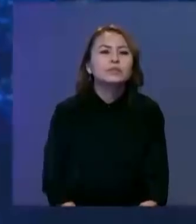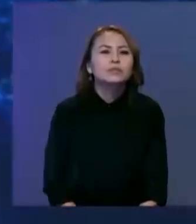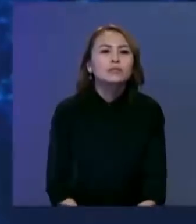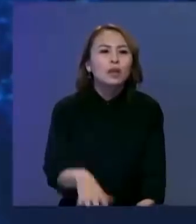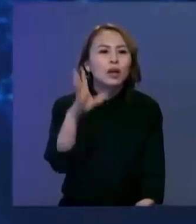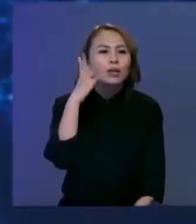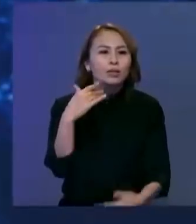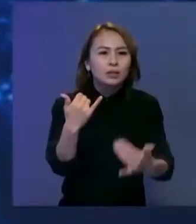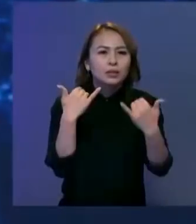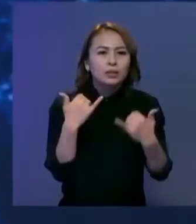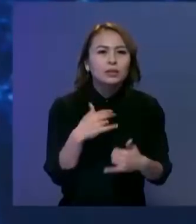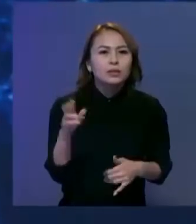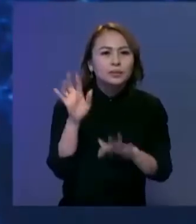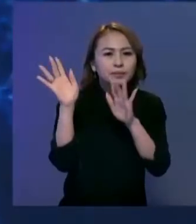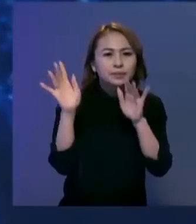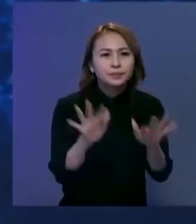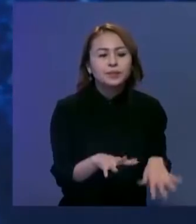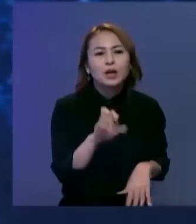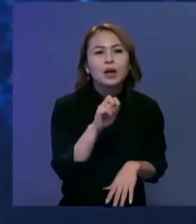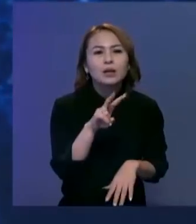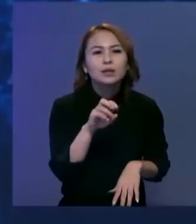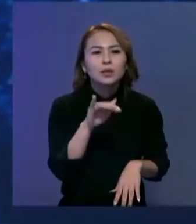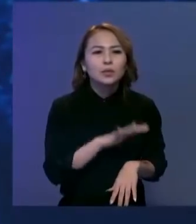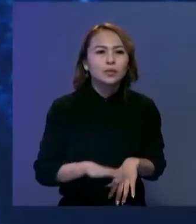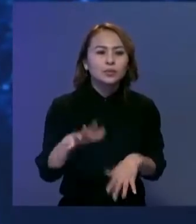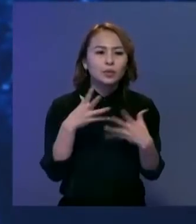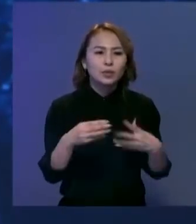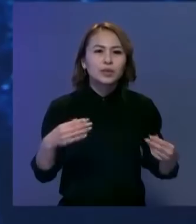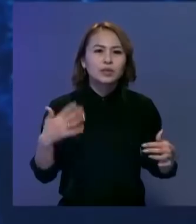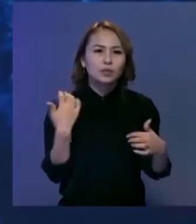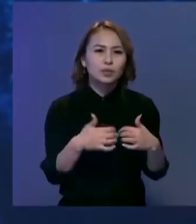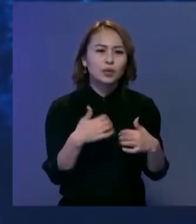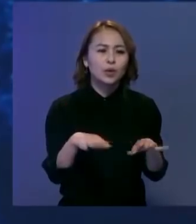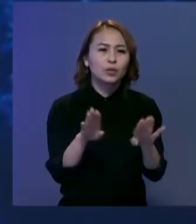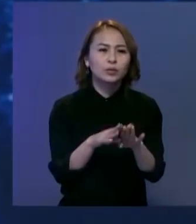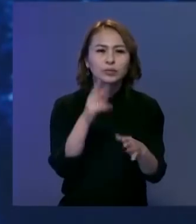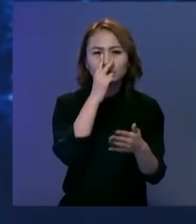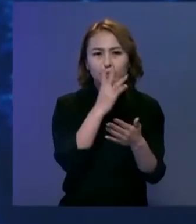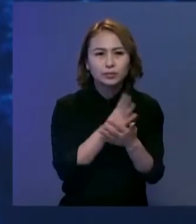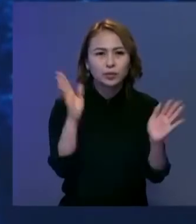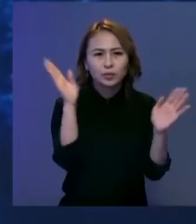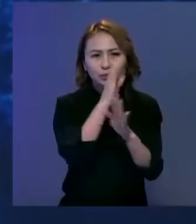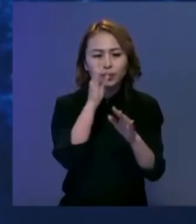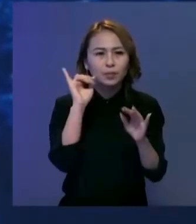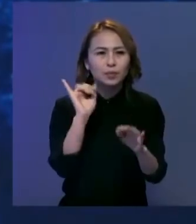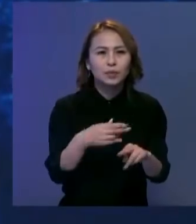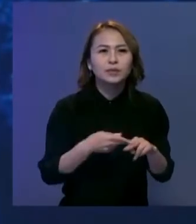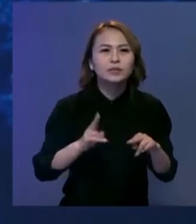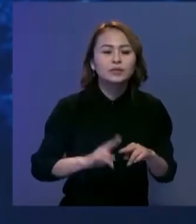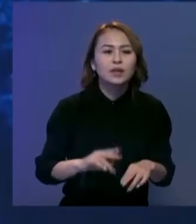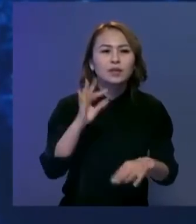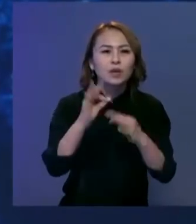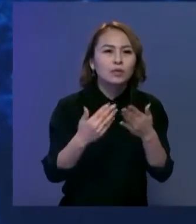Алматы бүгін ағылпаға оранды. Алатаудың бауырайында көктемінің ортасы болса да күн қобылып тұр. Өткен тәуілікте